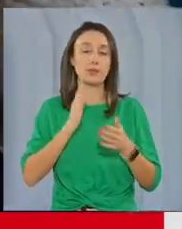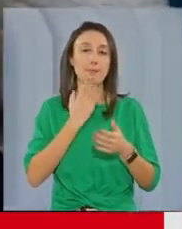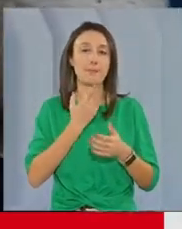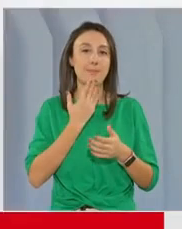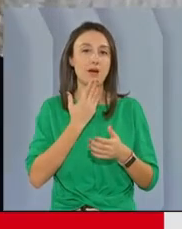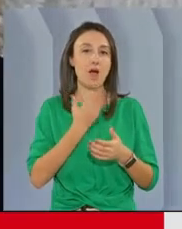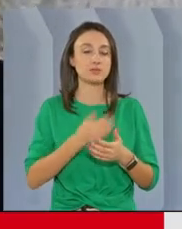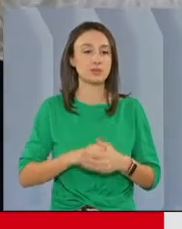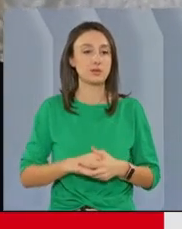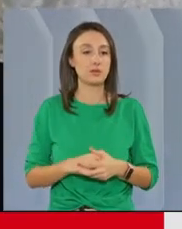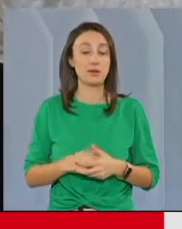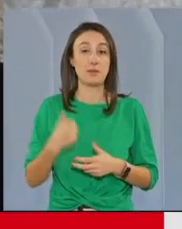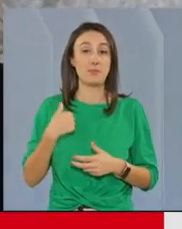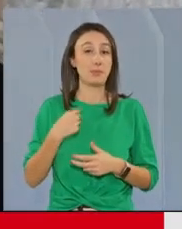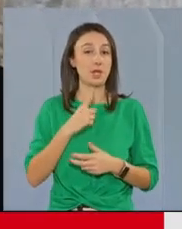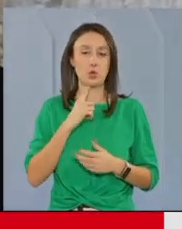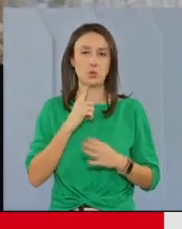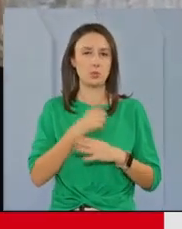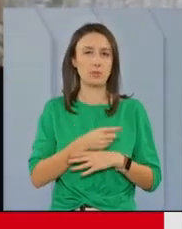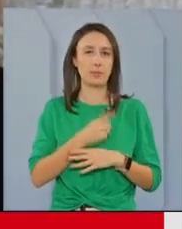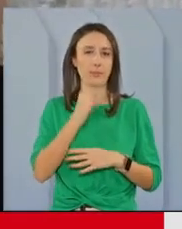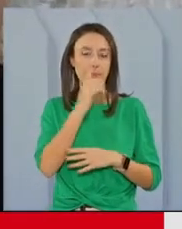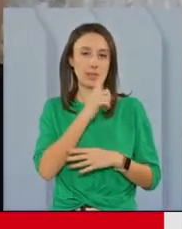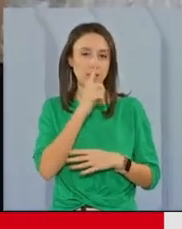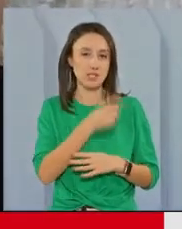păcatele pe mine nu mă duceți după fentă băi